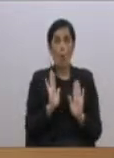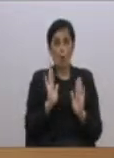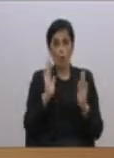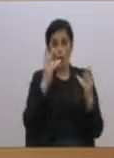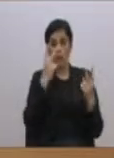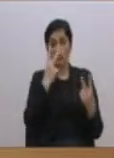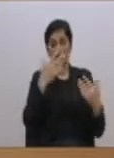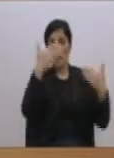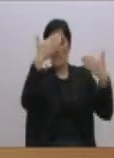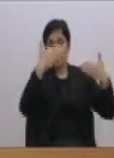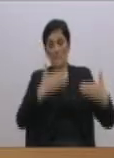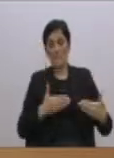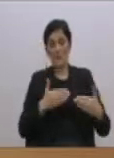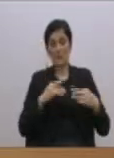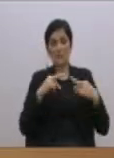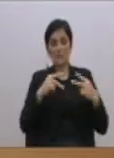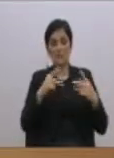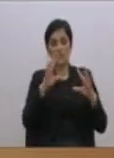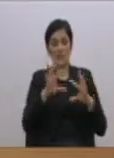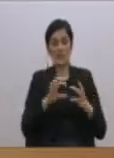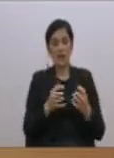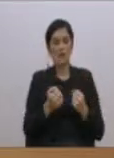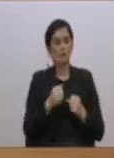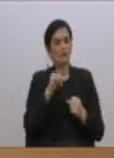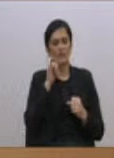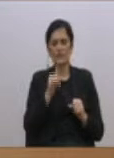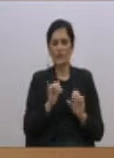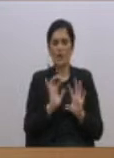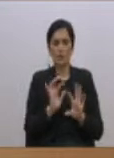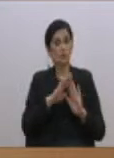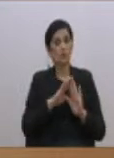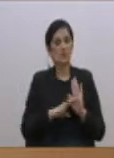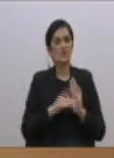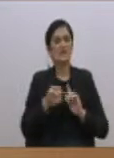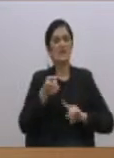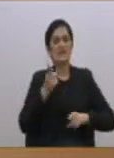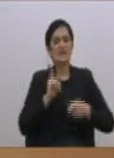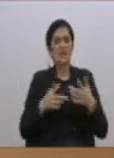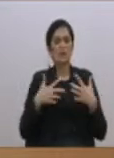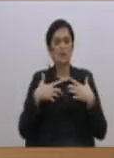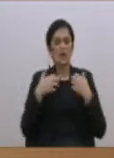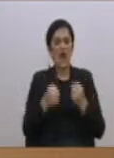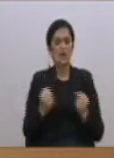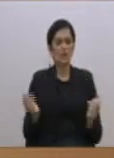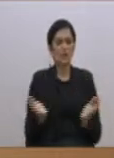ცვლილებებს ვიღებთ კანონმდებლობაში, ვერ უზრუნველყოფს სასამართლო სისტემის აჯანსაღებას.